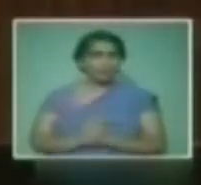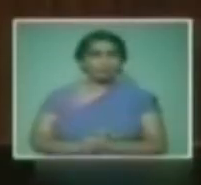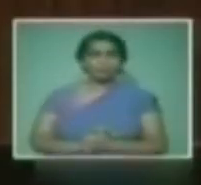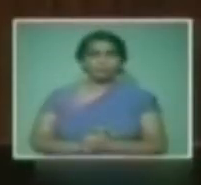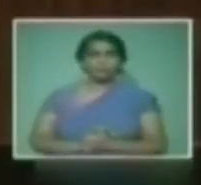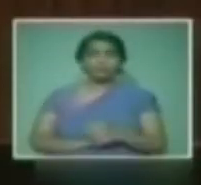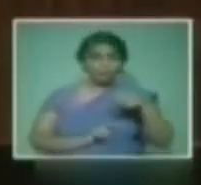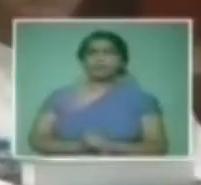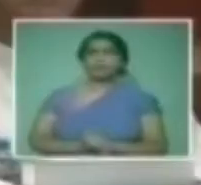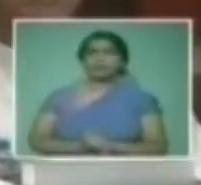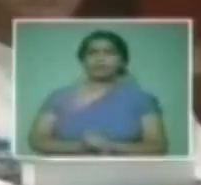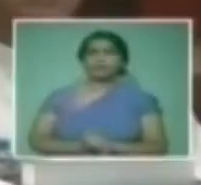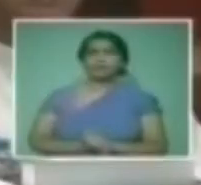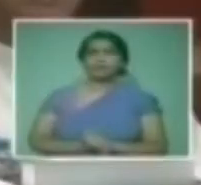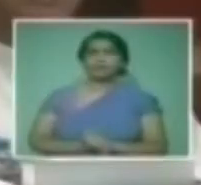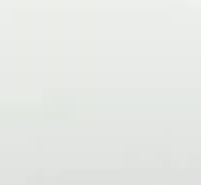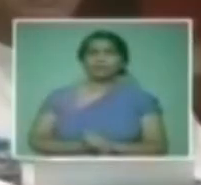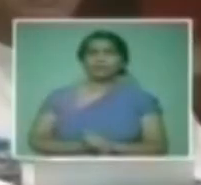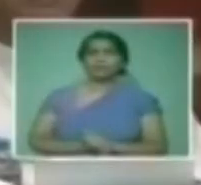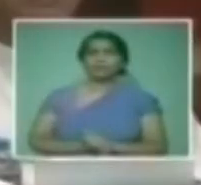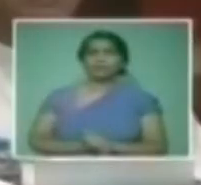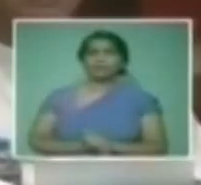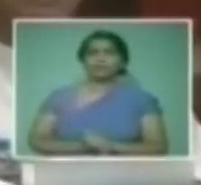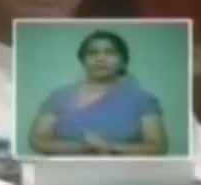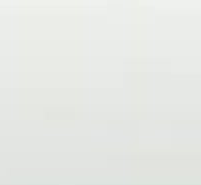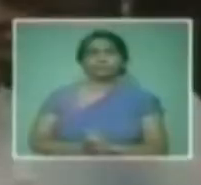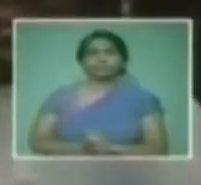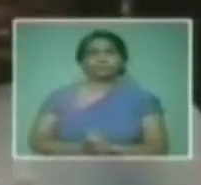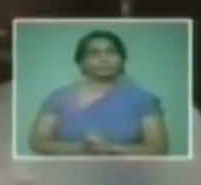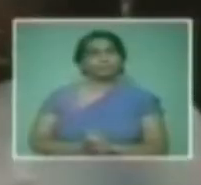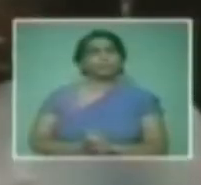இன்றைய தினமே விவாதத்தை நடத்தவா நீங்கள் தீர்மானித்துள்ளீர்கள்? நாம் அதற்கு தயார்.